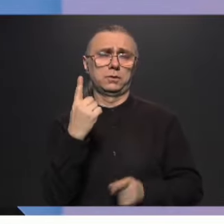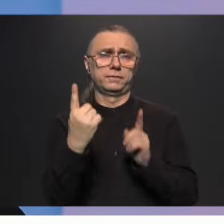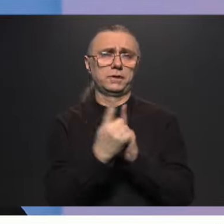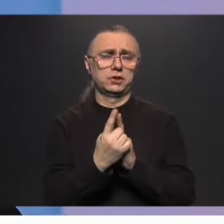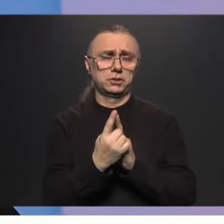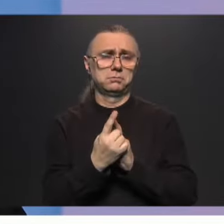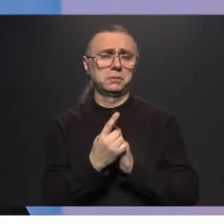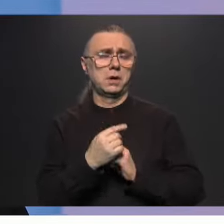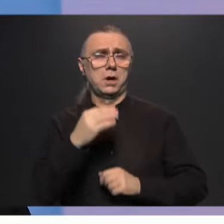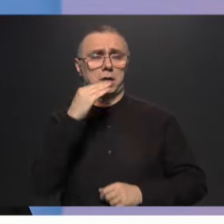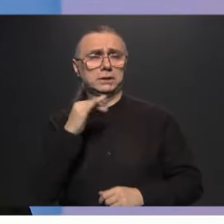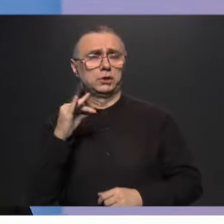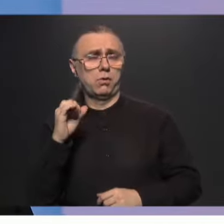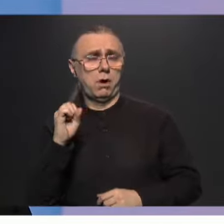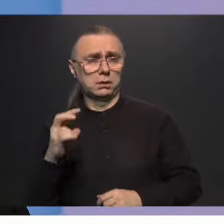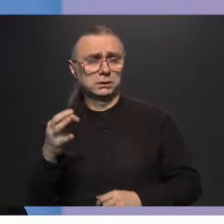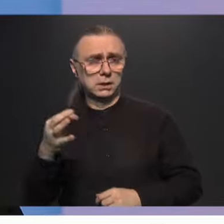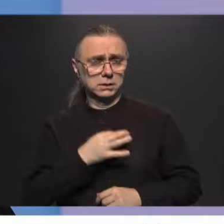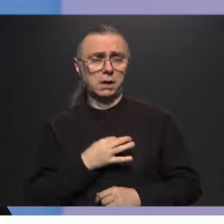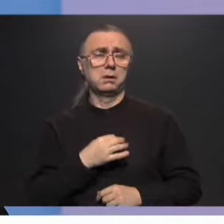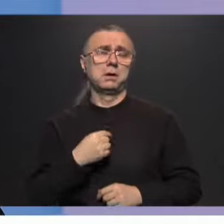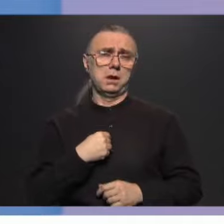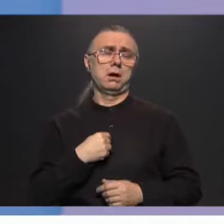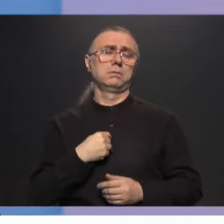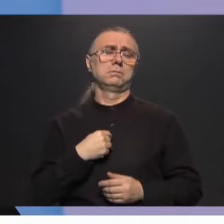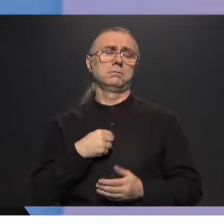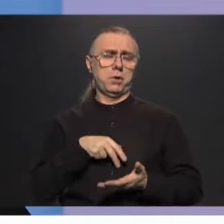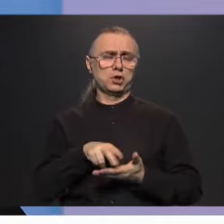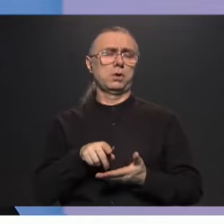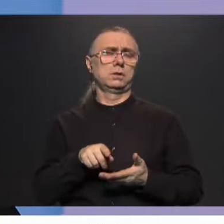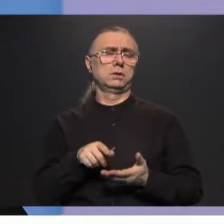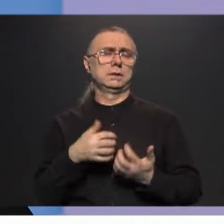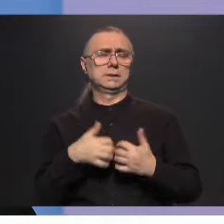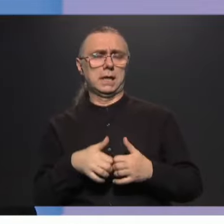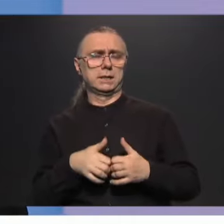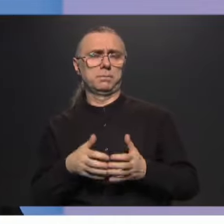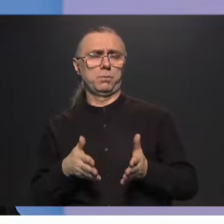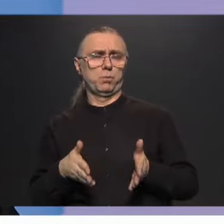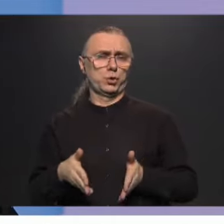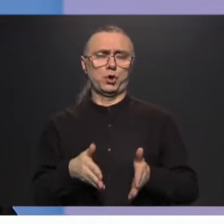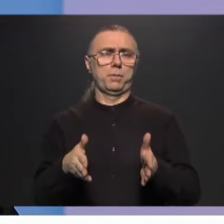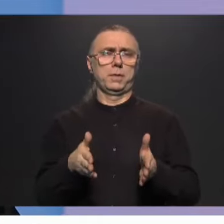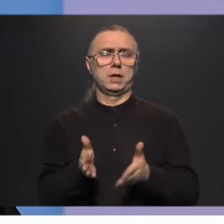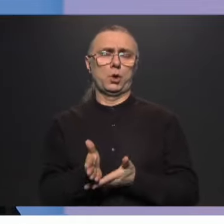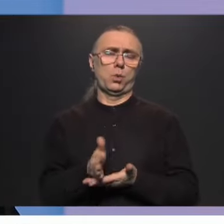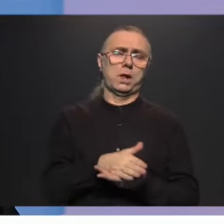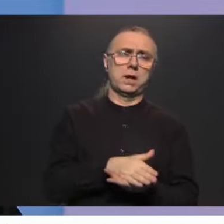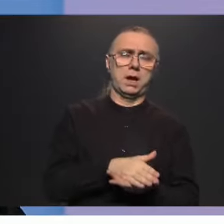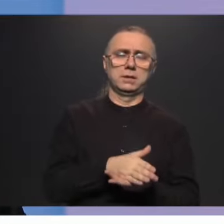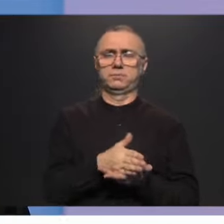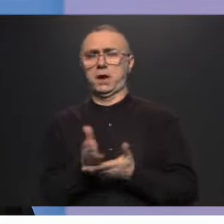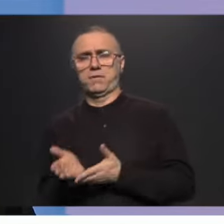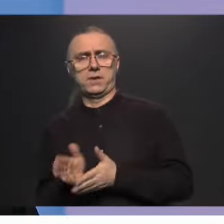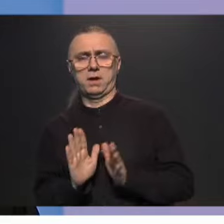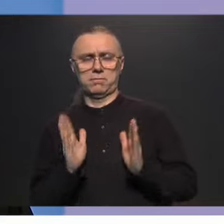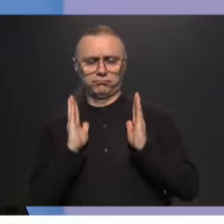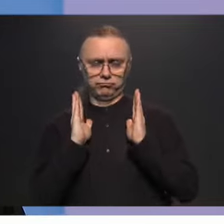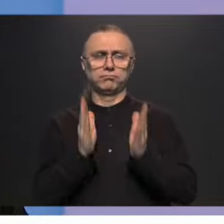сказал, и я шел этим путем, средним путем, не уклоняясь ни вправо, ни влево, на